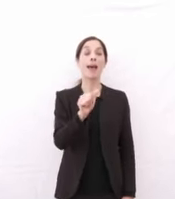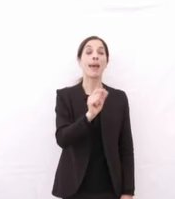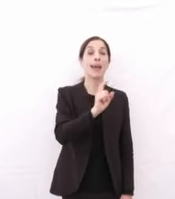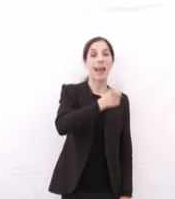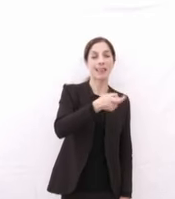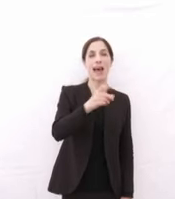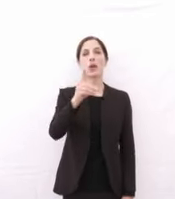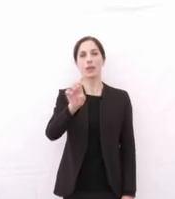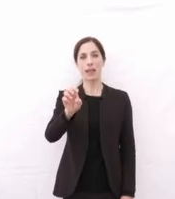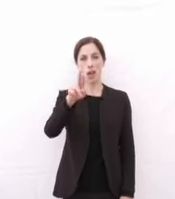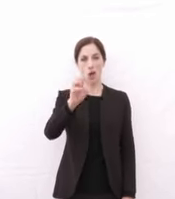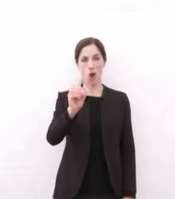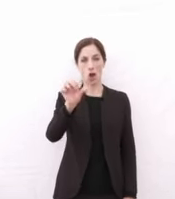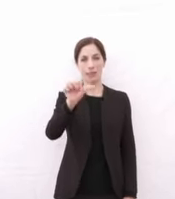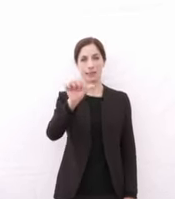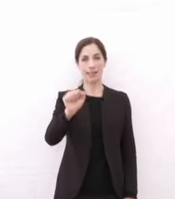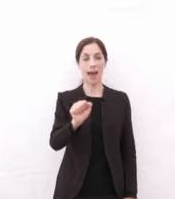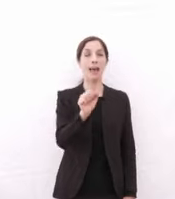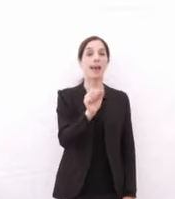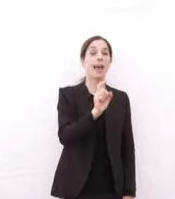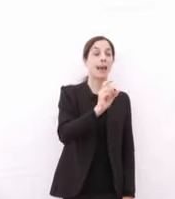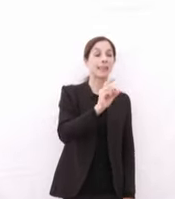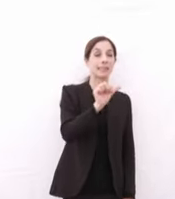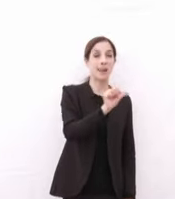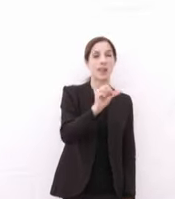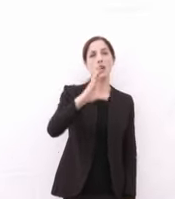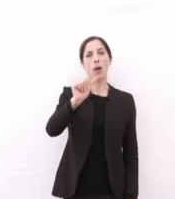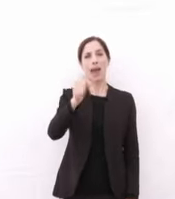Rosa, Saverio Cataldo,